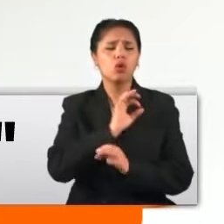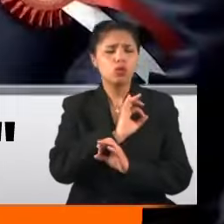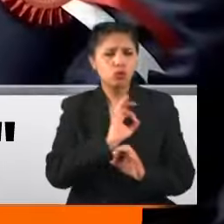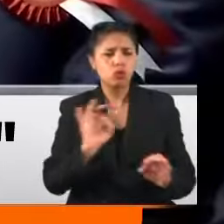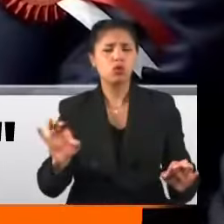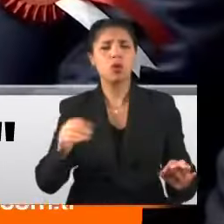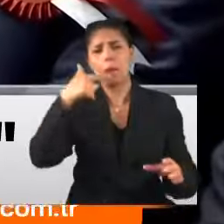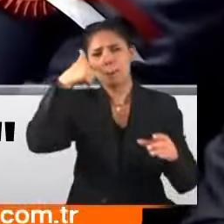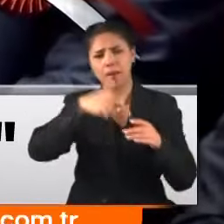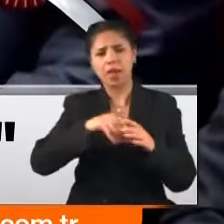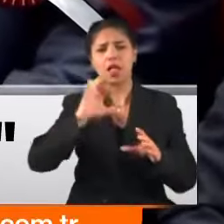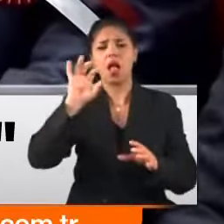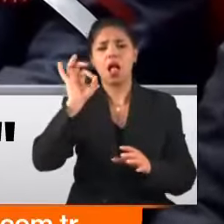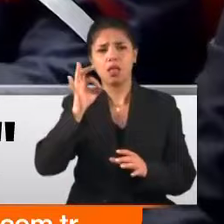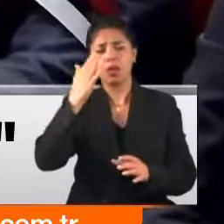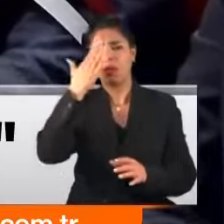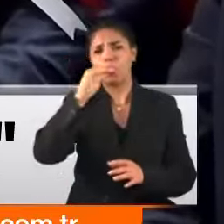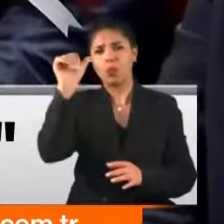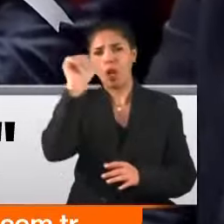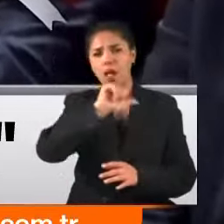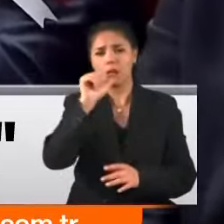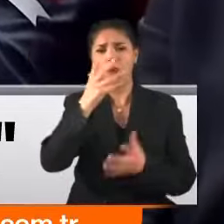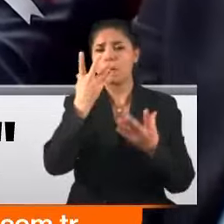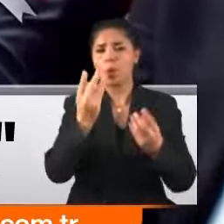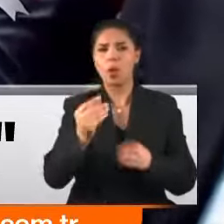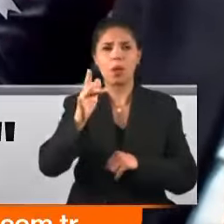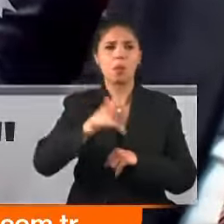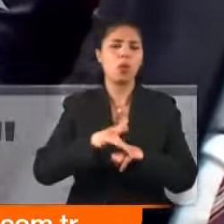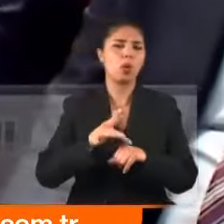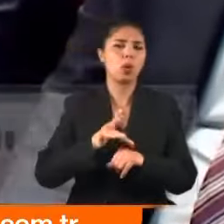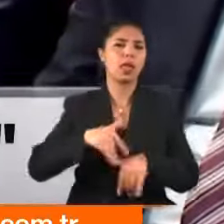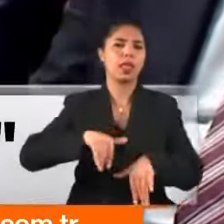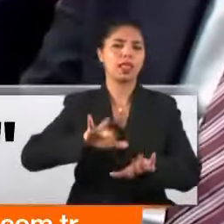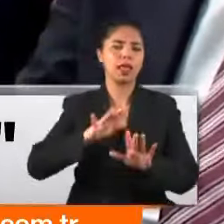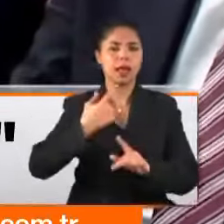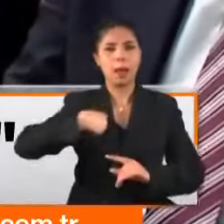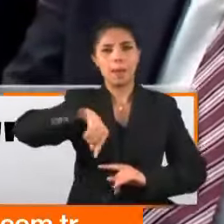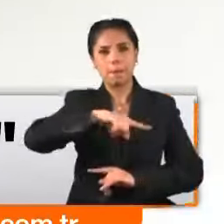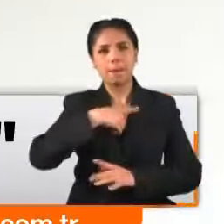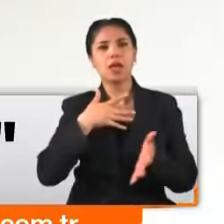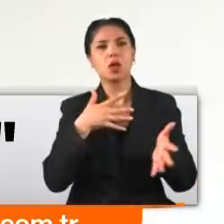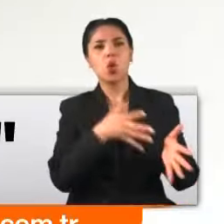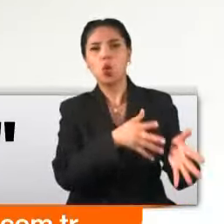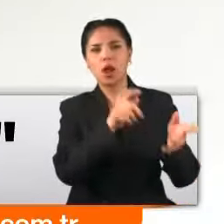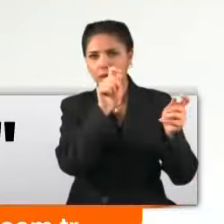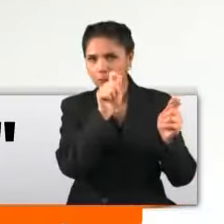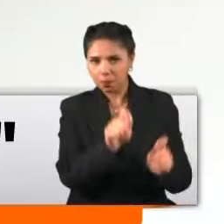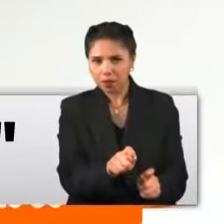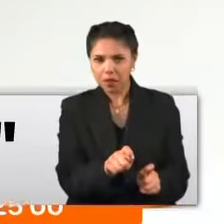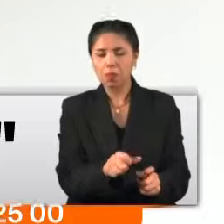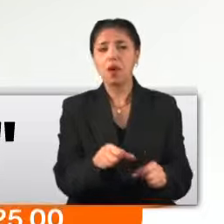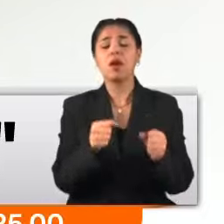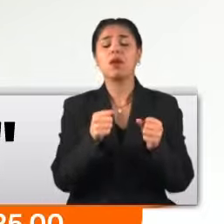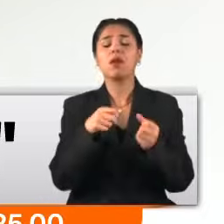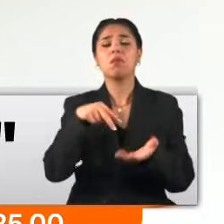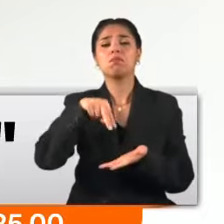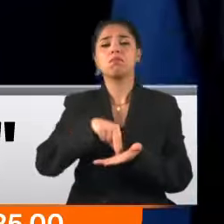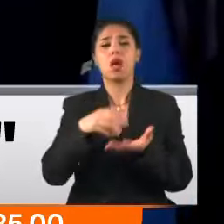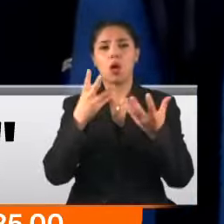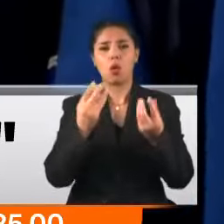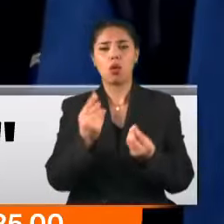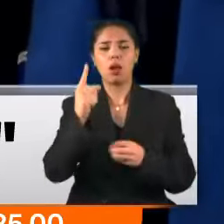elması, doğalgazı olan bir ülke değildir. Biz üreterek ayakta kalan bir